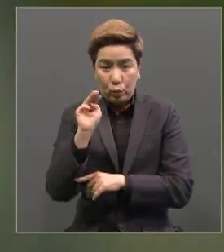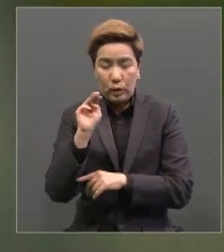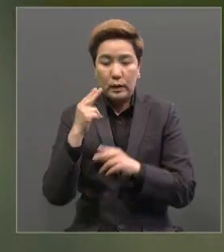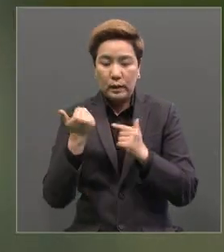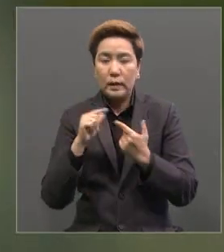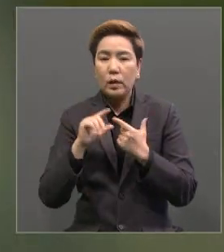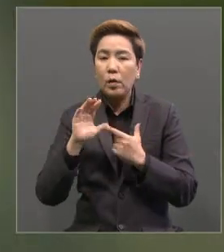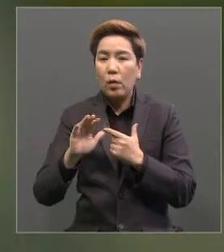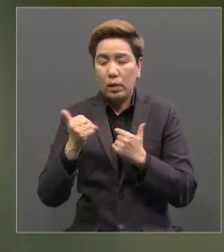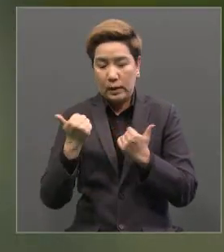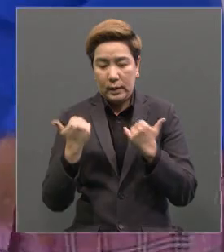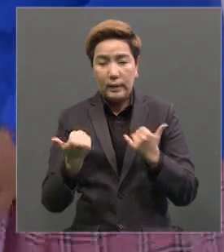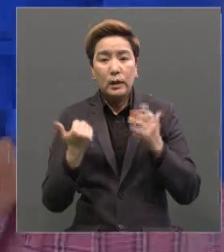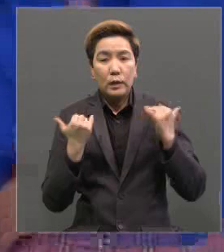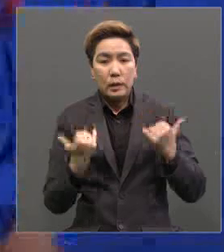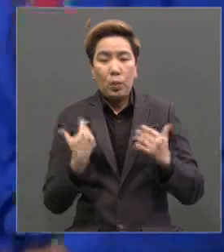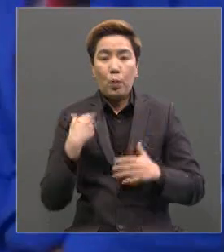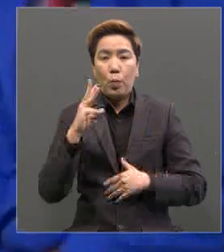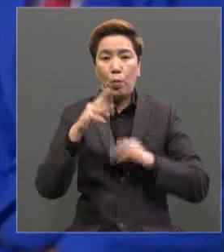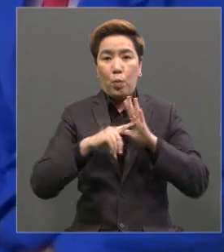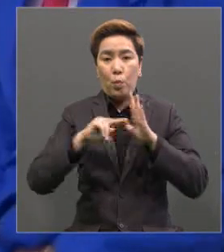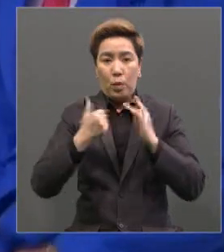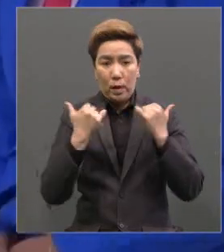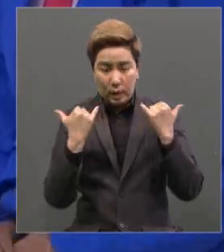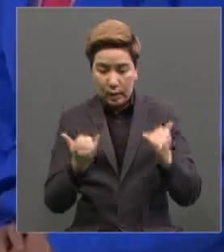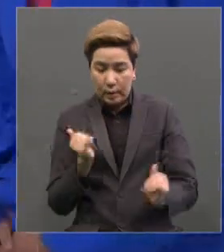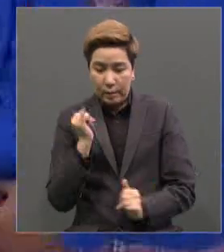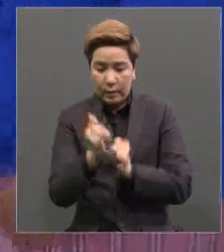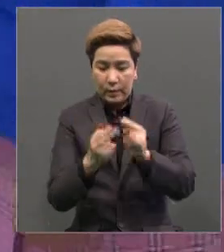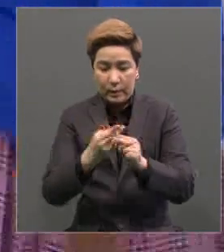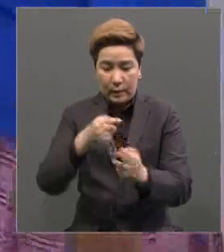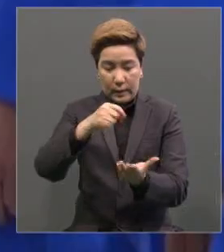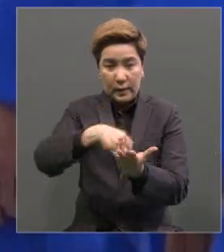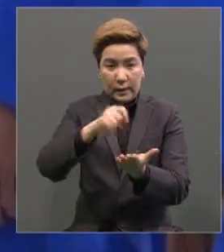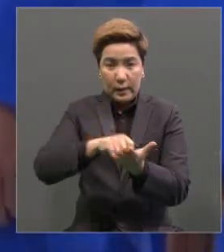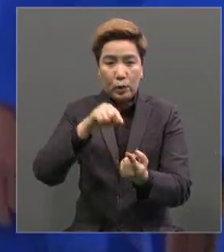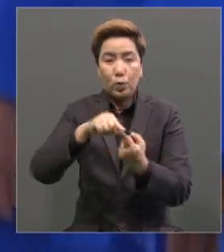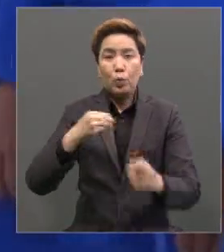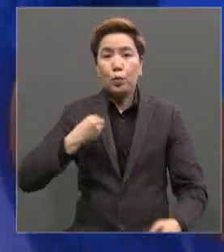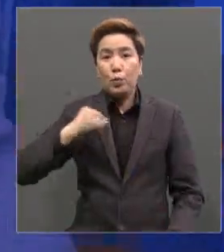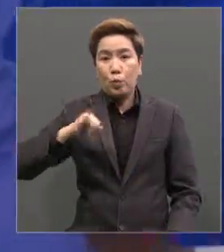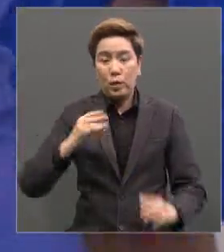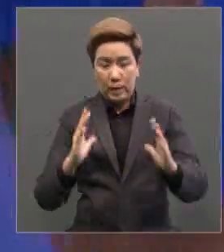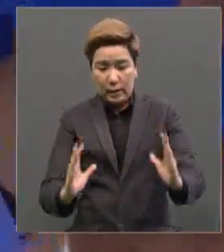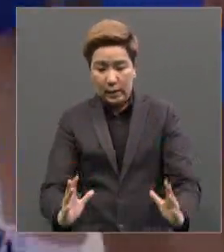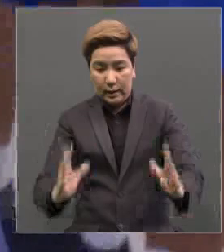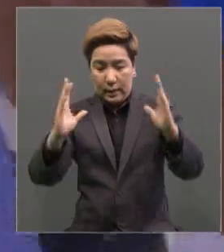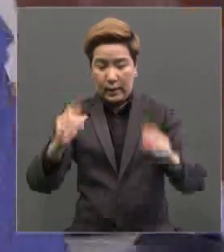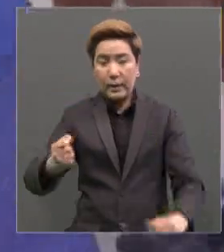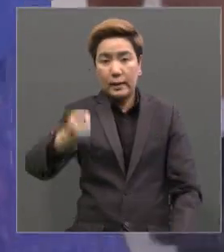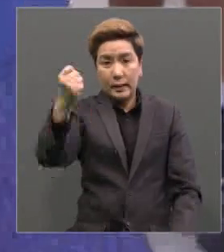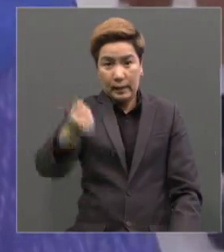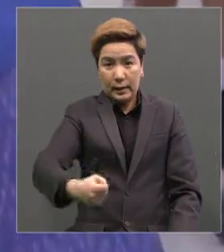มุจลินนาคราชโดยในวันนี้สำนักพระราชวังเปิดให้ลงนามถวายพระพรณชั้น 1อาคารภูมิสิริมังคลาอนุสรณ์